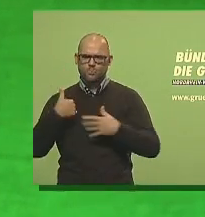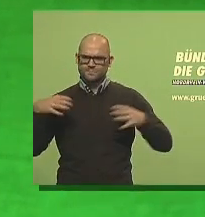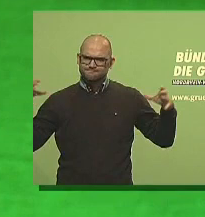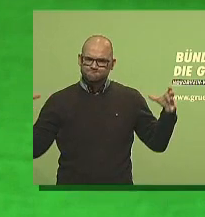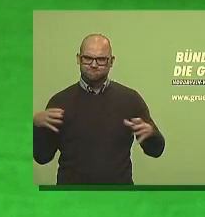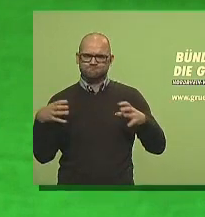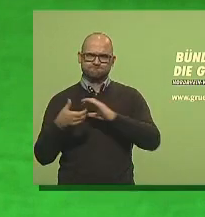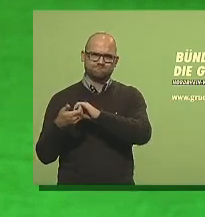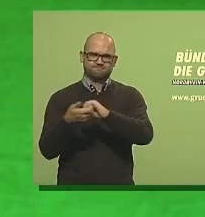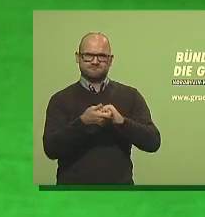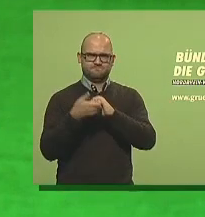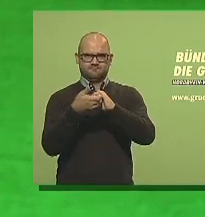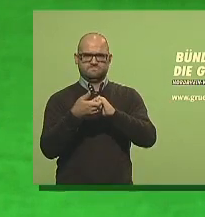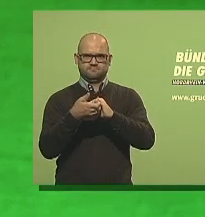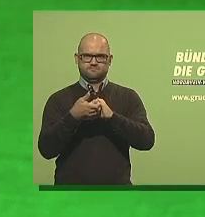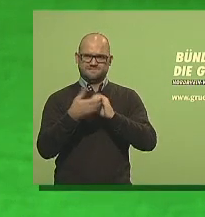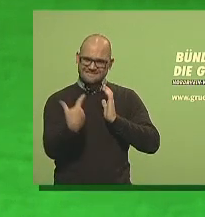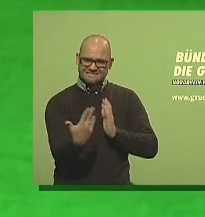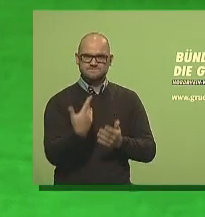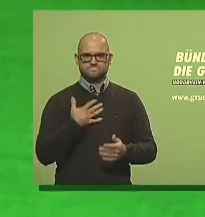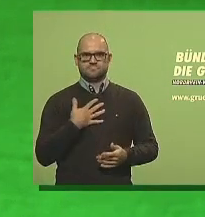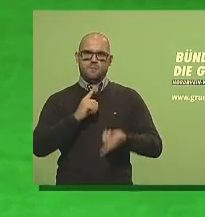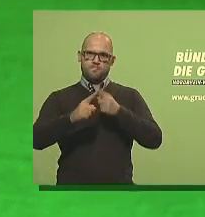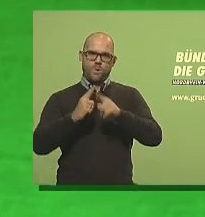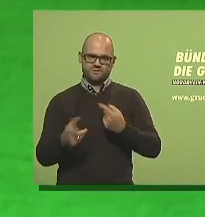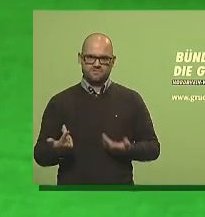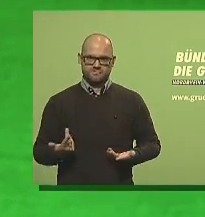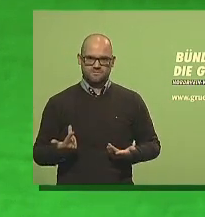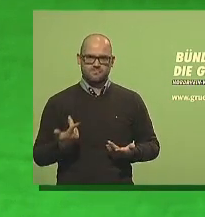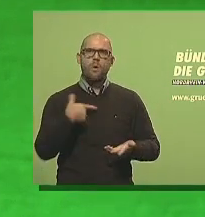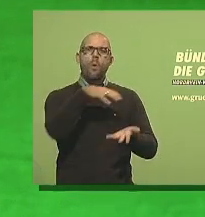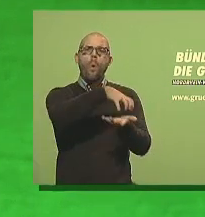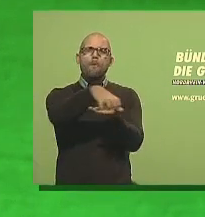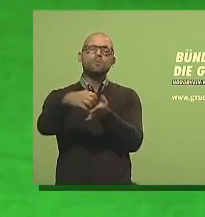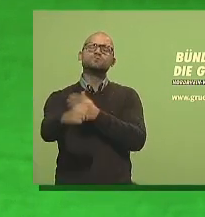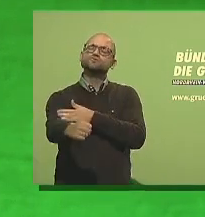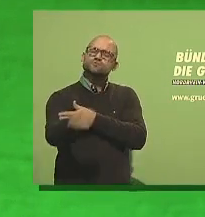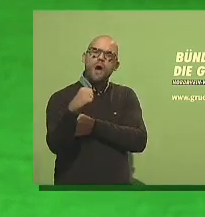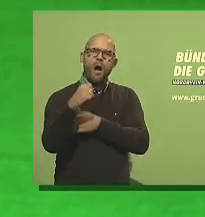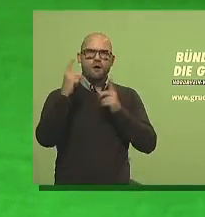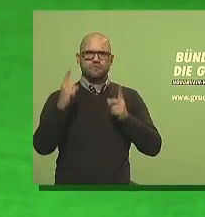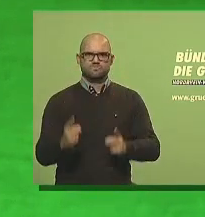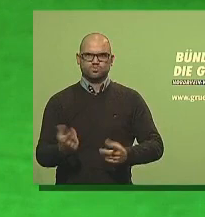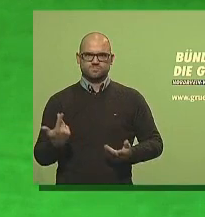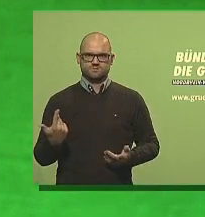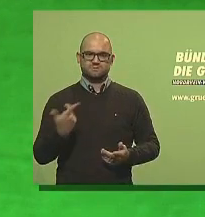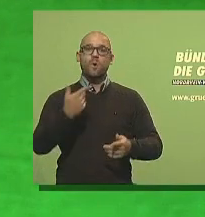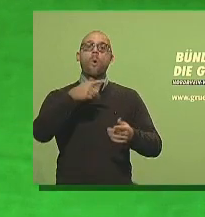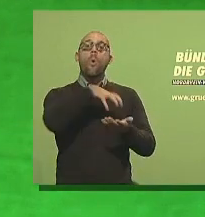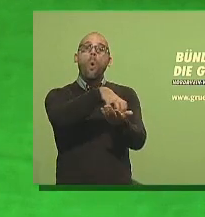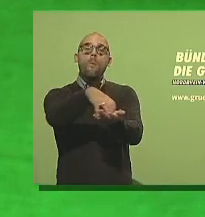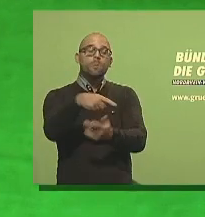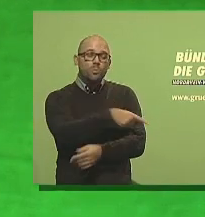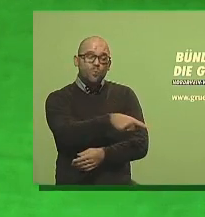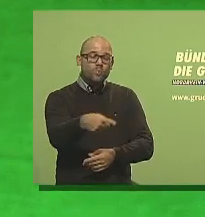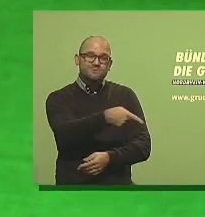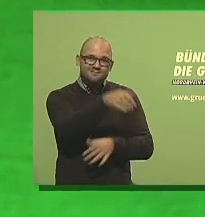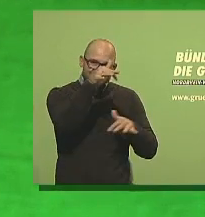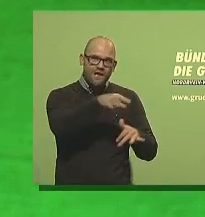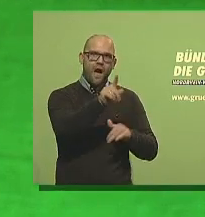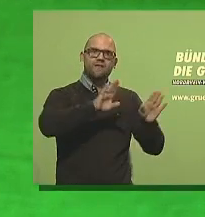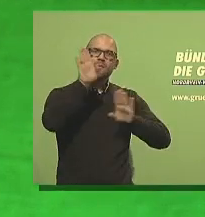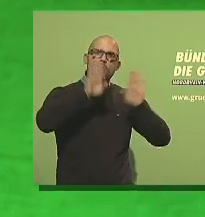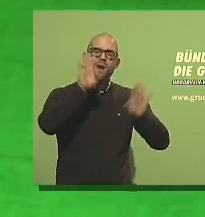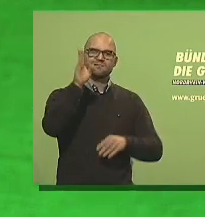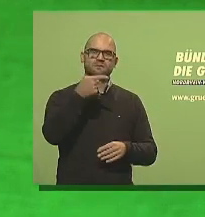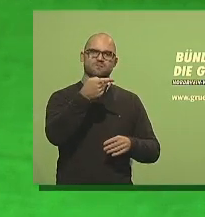ist eine andere Politik, die wir wollen. Wir sagen, die Kommunen müssen stark sein. Dort wird Politik erlebt, dort wird Demokratie erlebt. Und